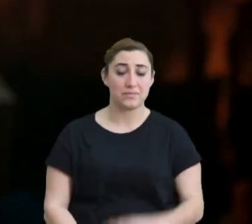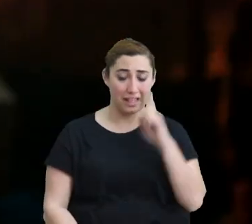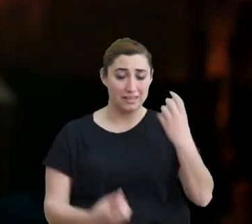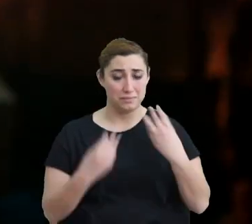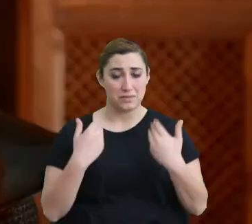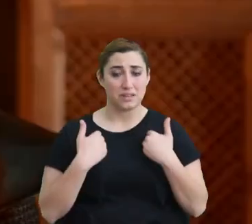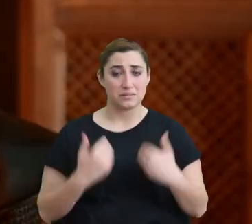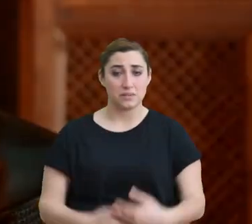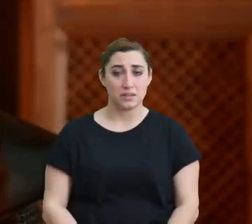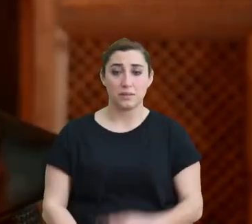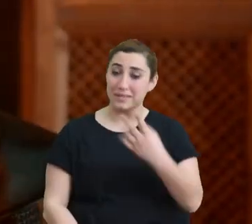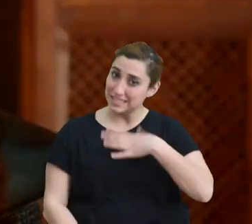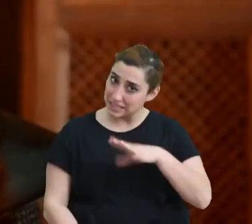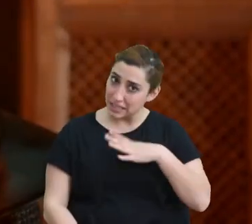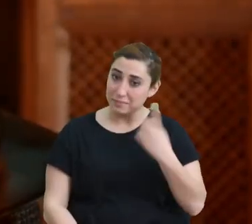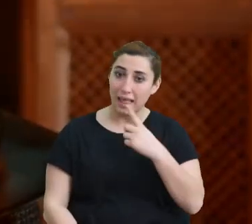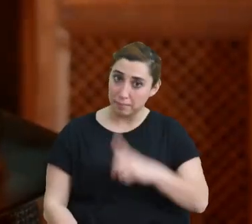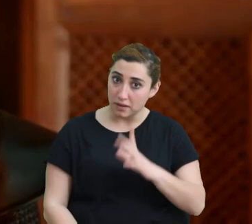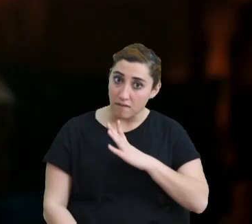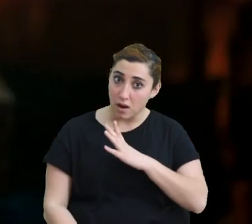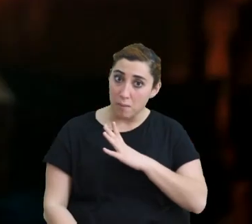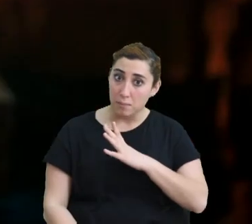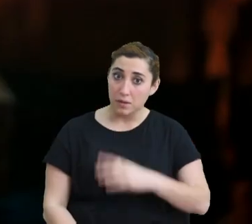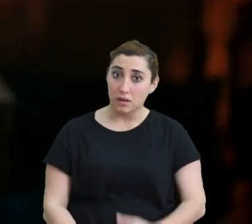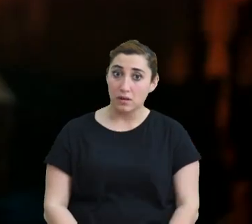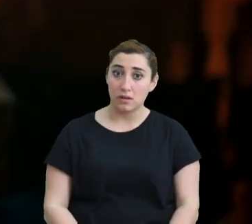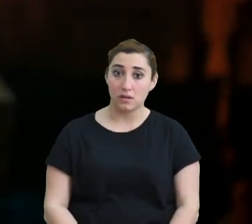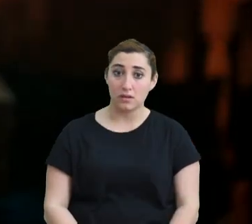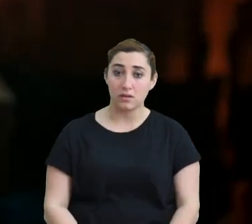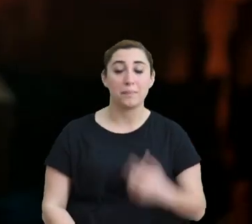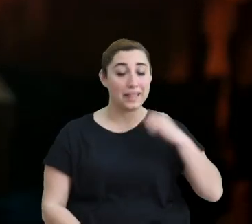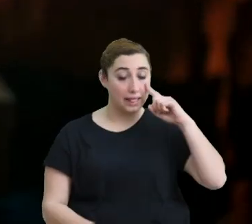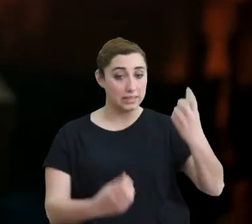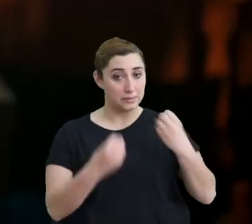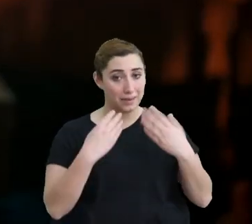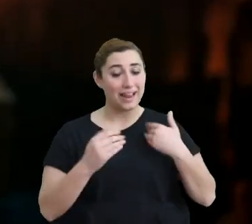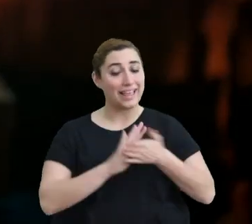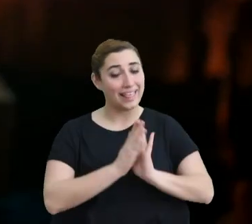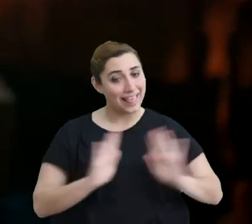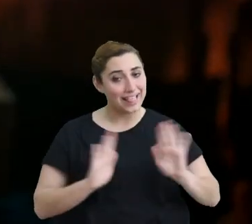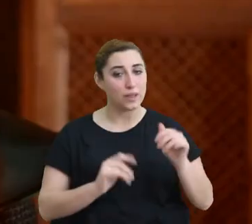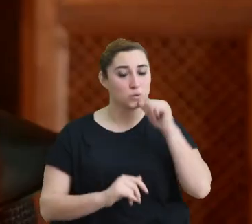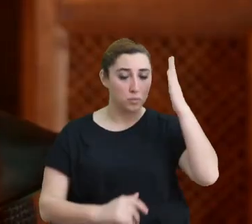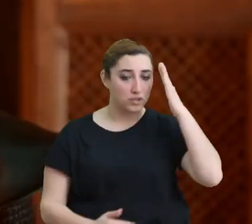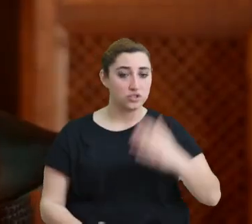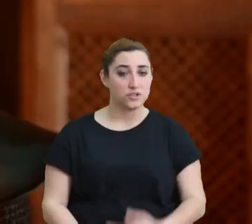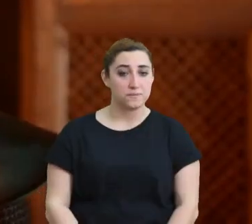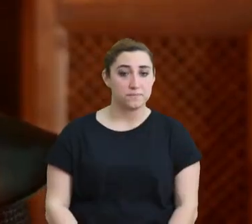Yalnız bırak beni. Bir arzunuz, bir emriniz var mı efendim? Beni yalnız bırakman kafidir Subaşı.